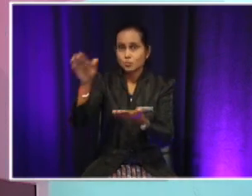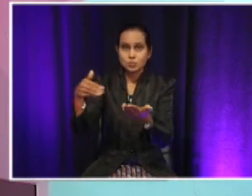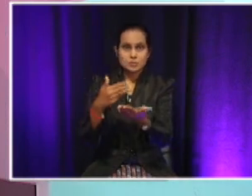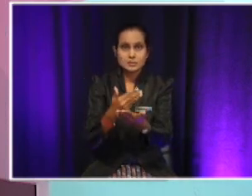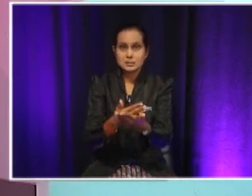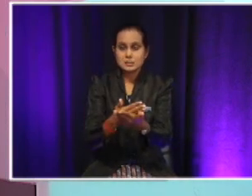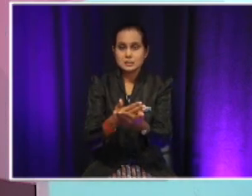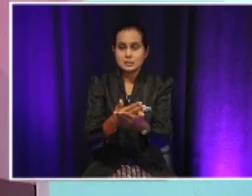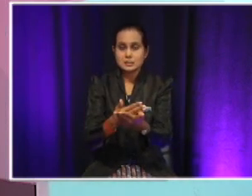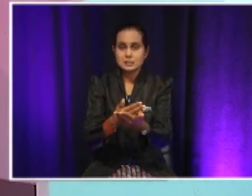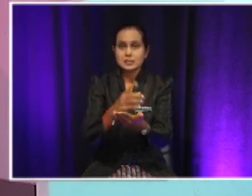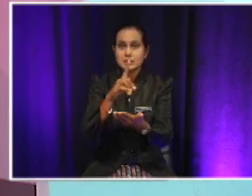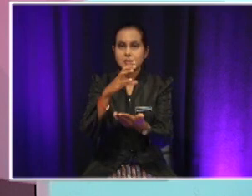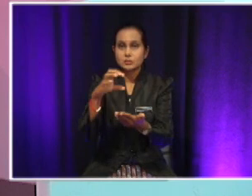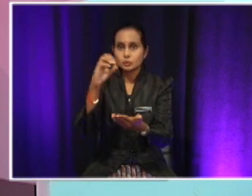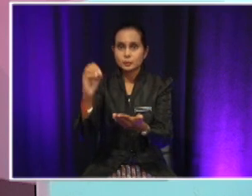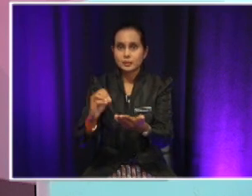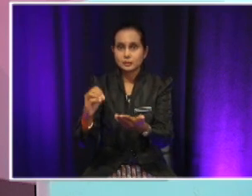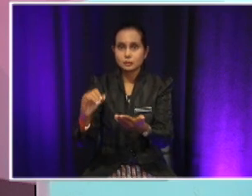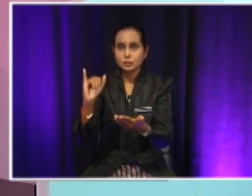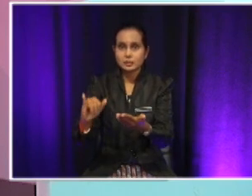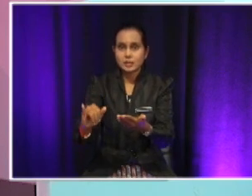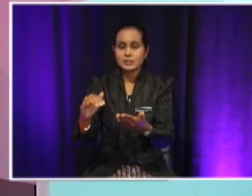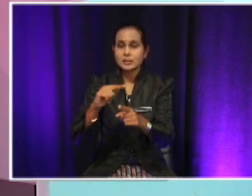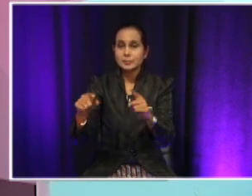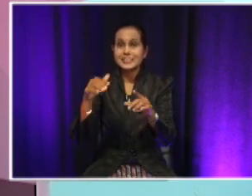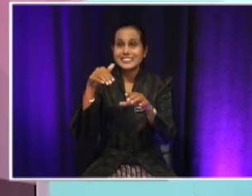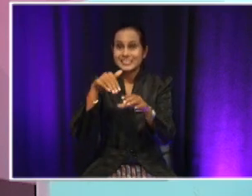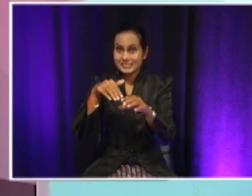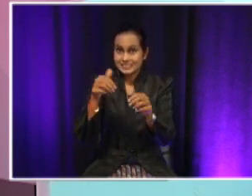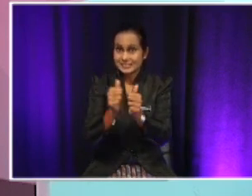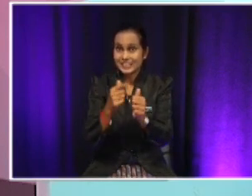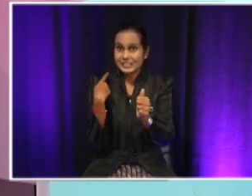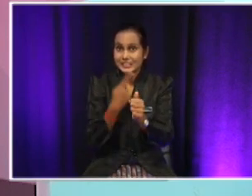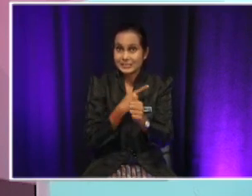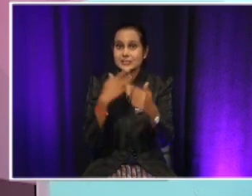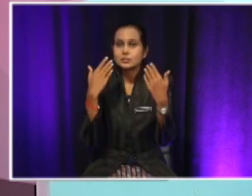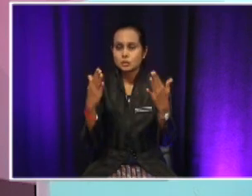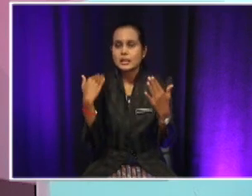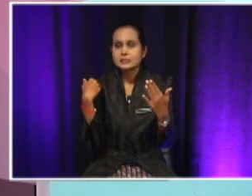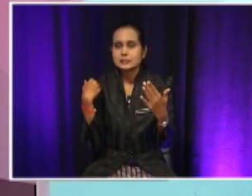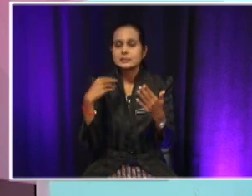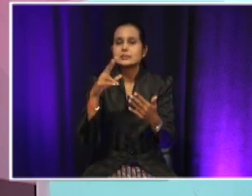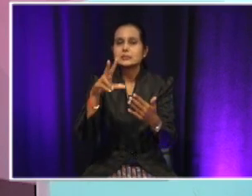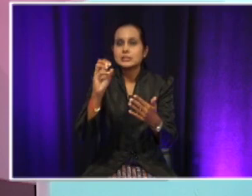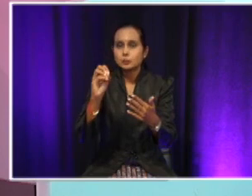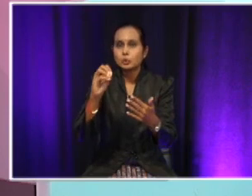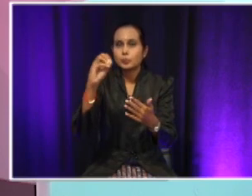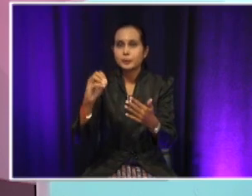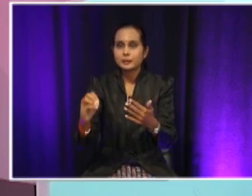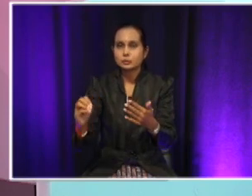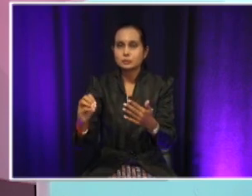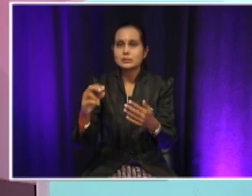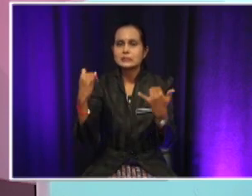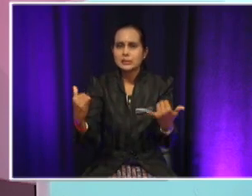adalah 100% yang kita dah bagi dalam tangan. Murid-murid dah ada markah maksimum 30%. Nak cari